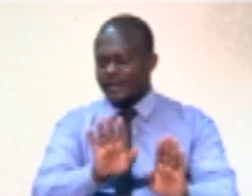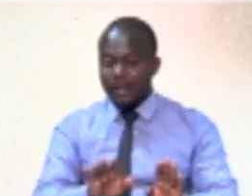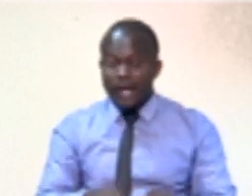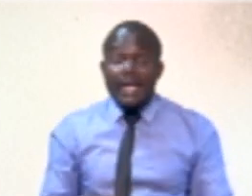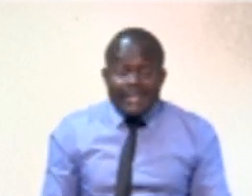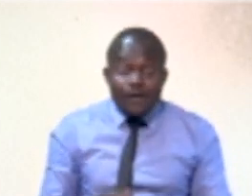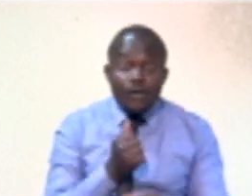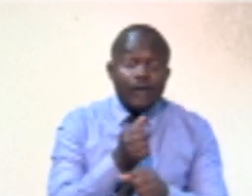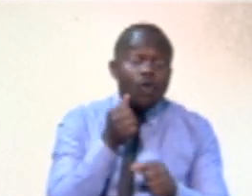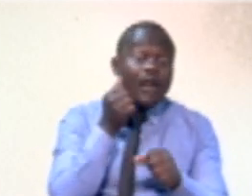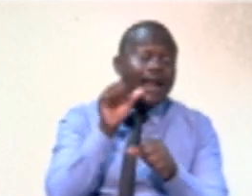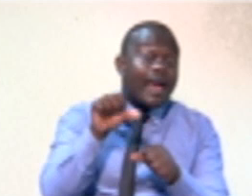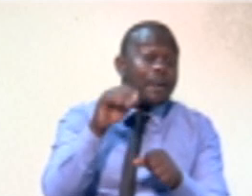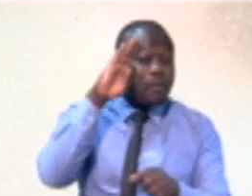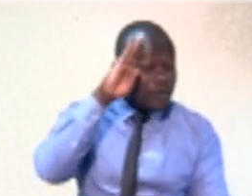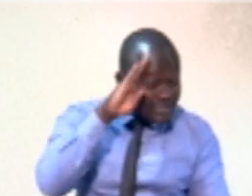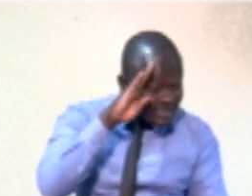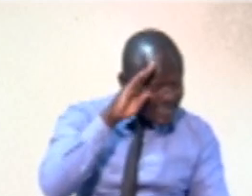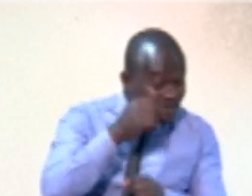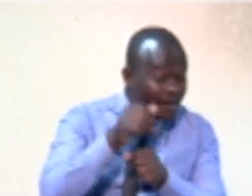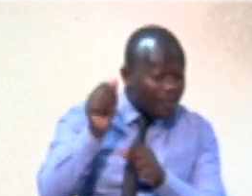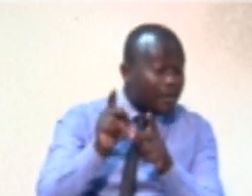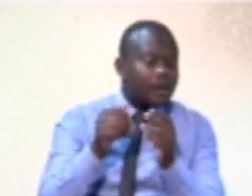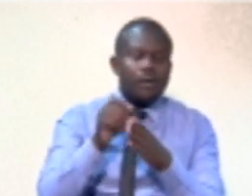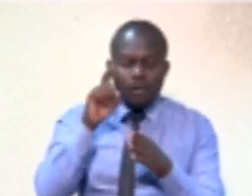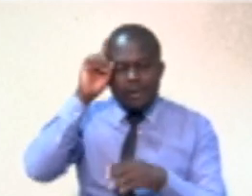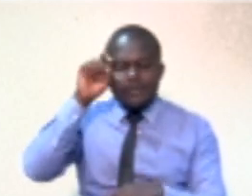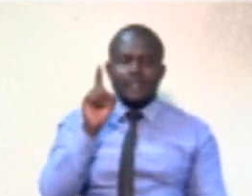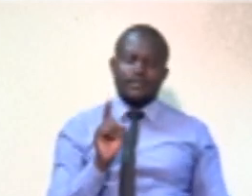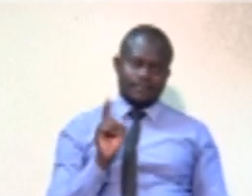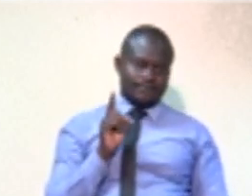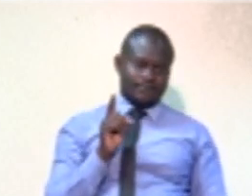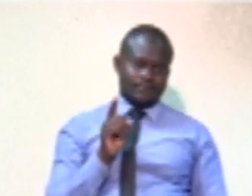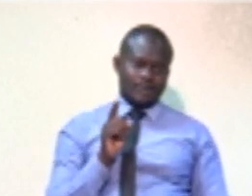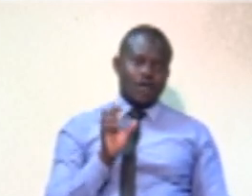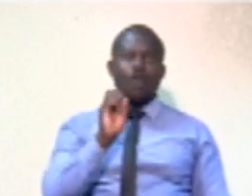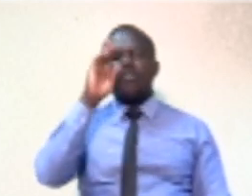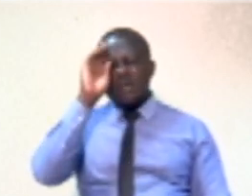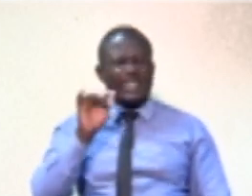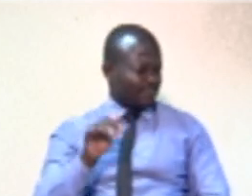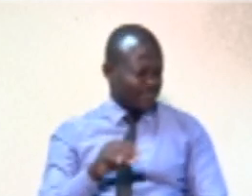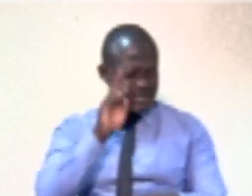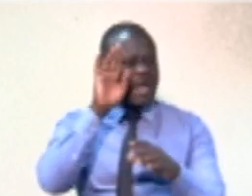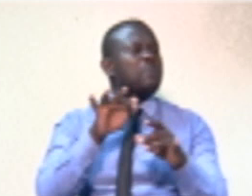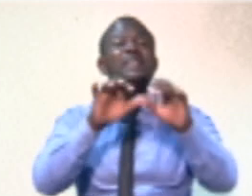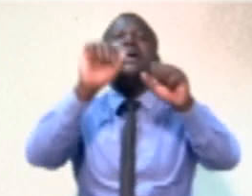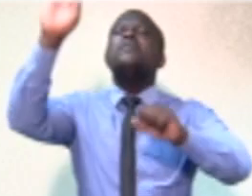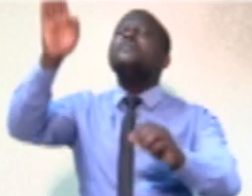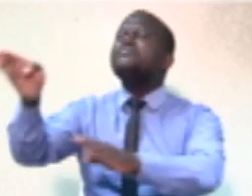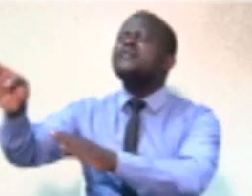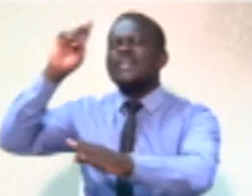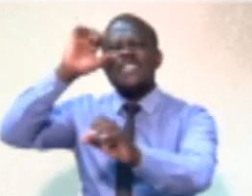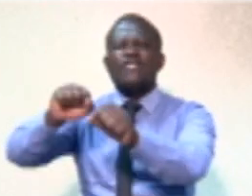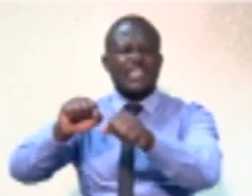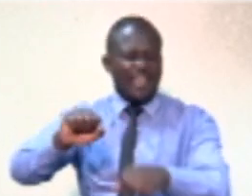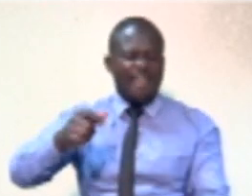polisi urihima urahima abantu abantu rero bakwiye kubitekerezaho cyangwa se polisi yamfata ikintu cyo guhinzo rero niki bikubera